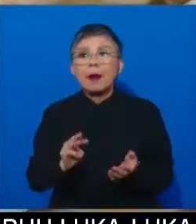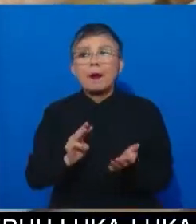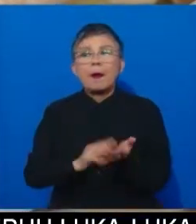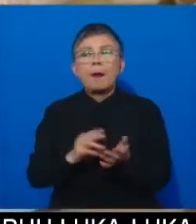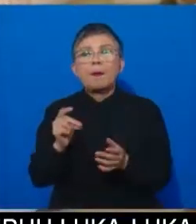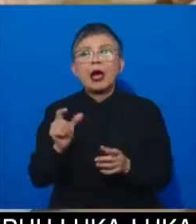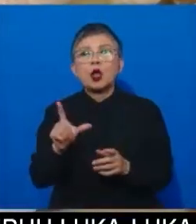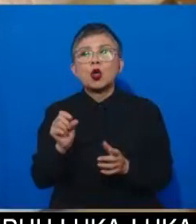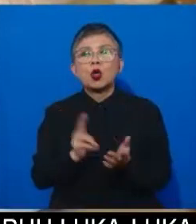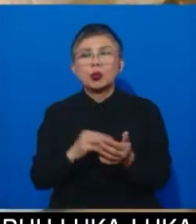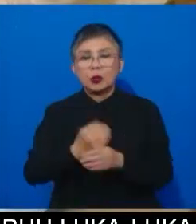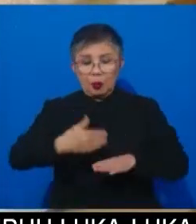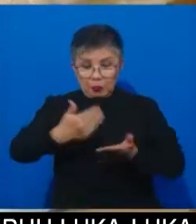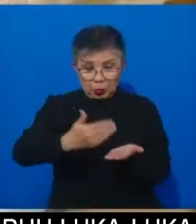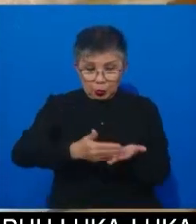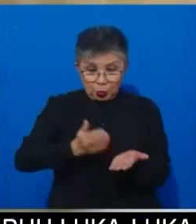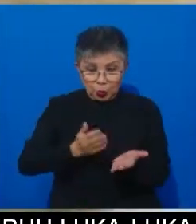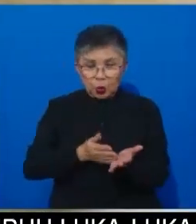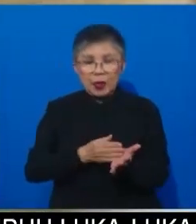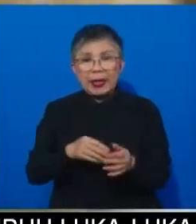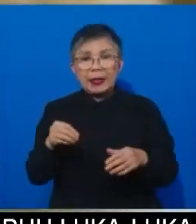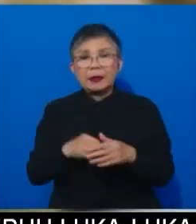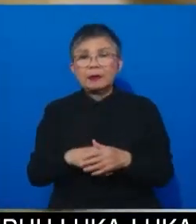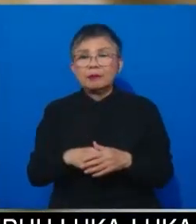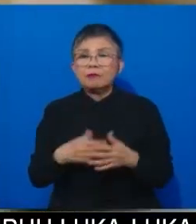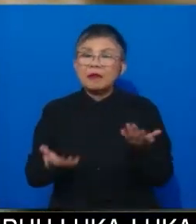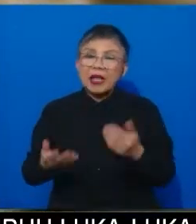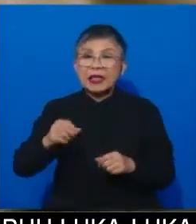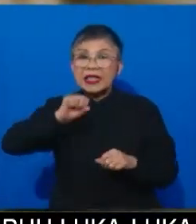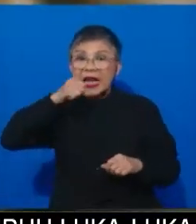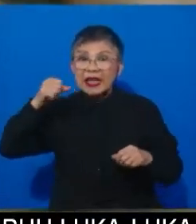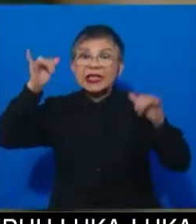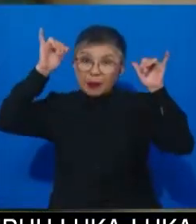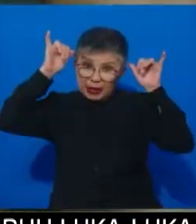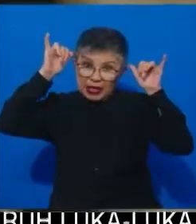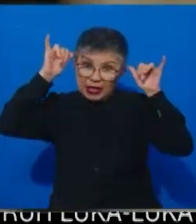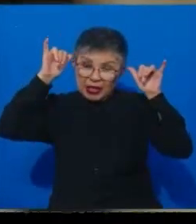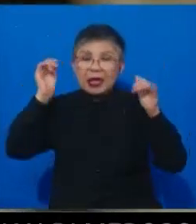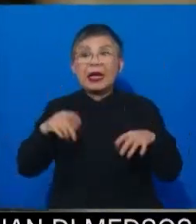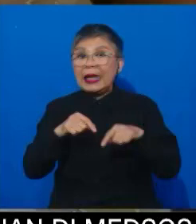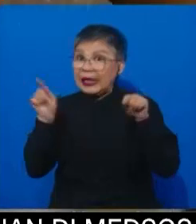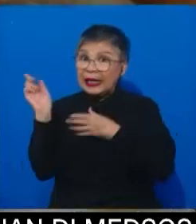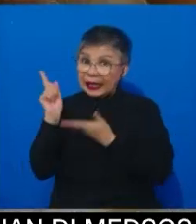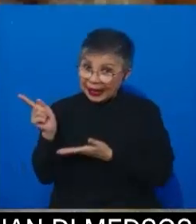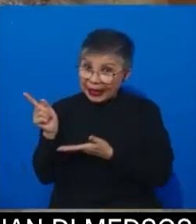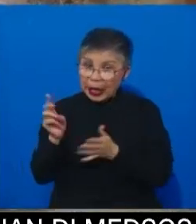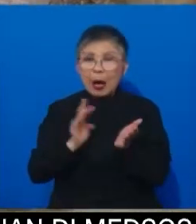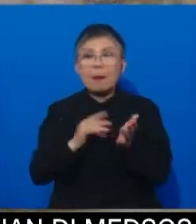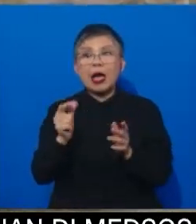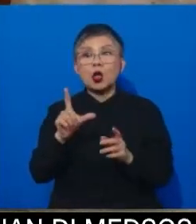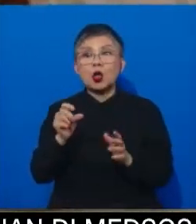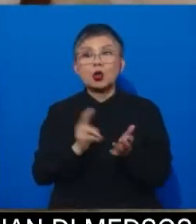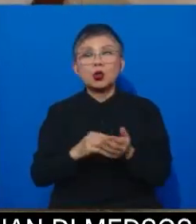balung. Berbeda dengan martabak biasanya yang berisikan potongan daging sapi, telur, dan daun bawang, martabak yang satu